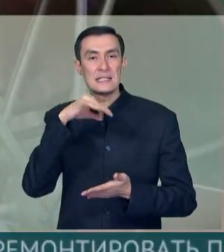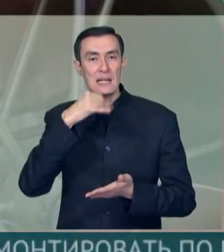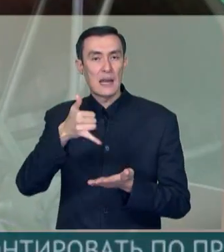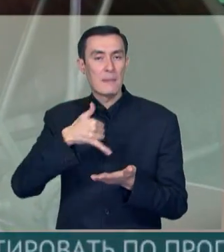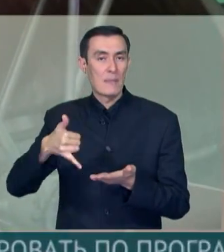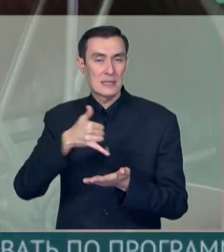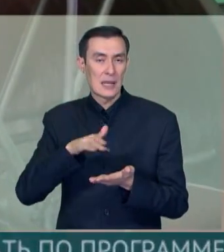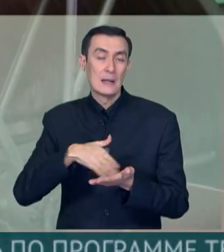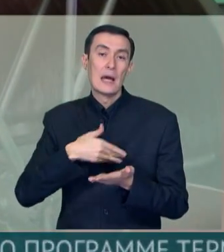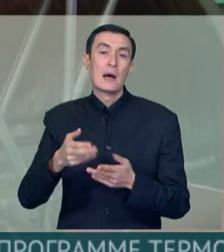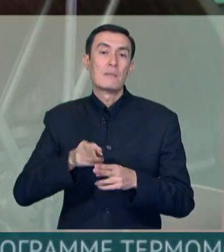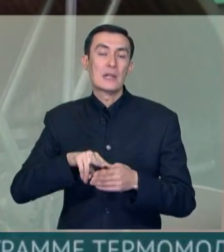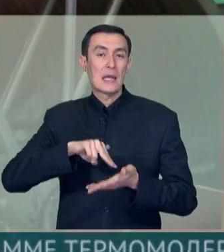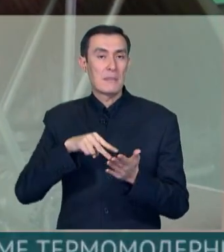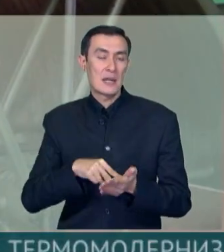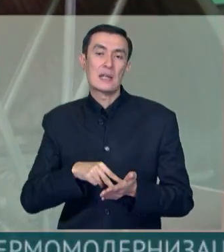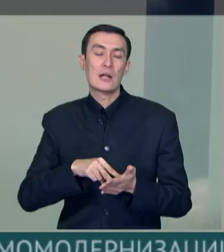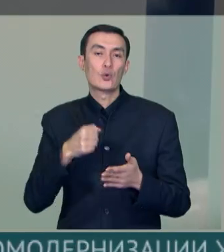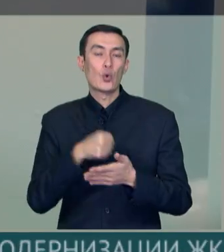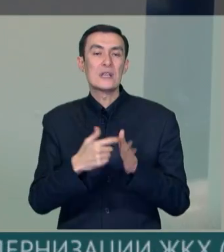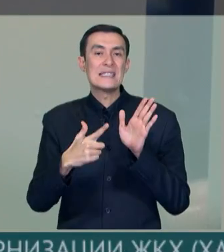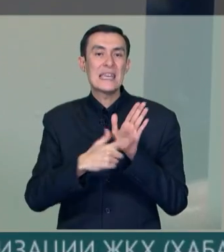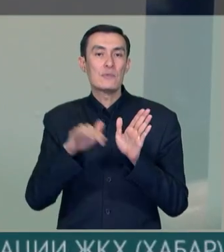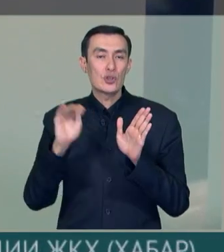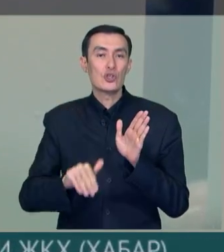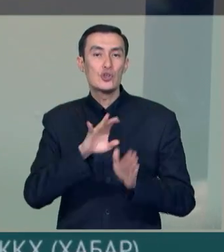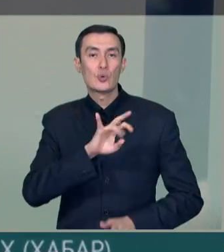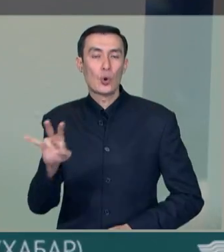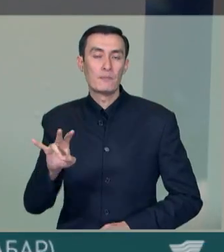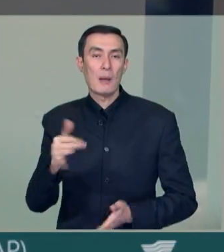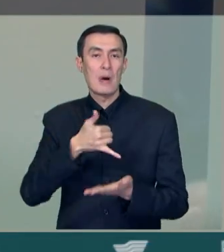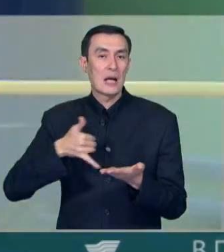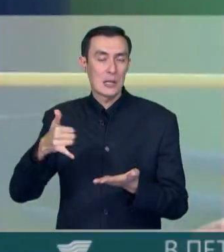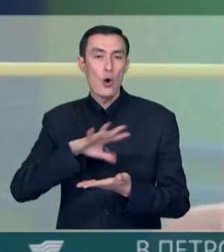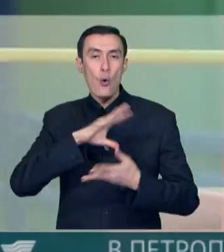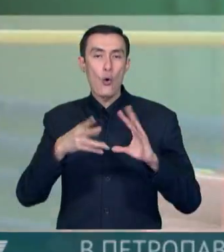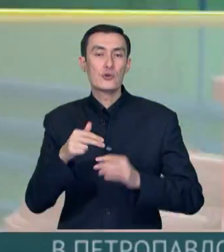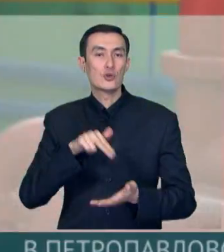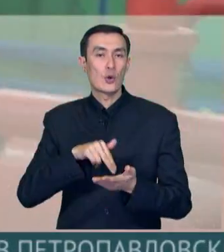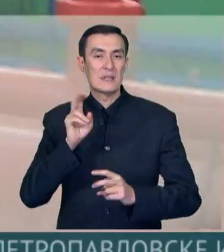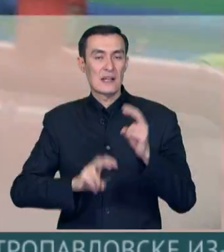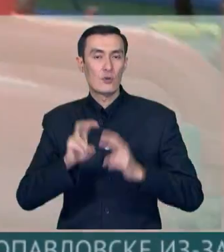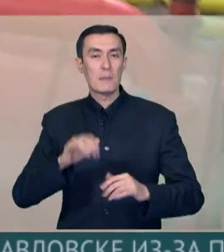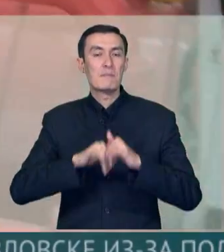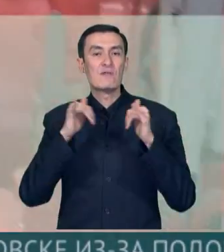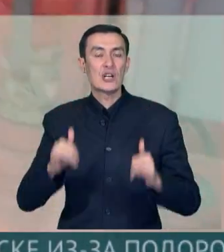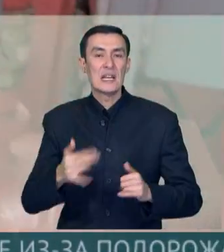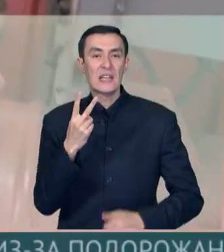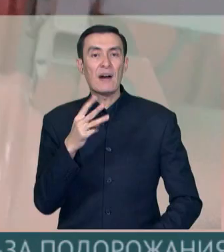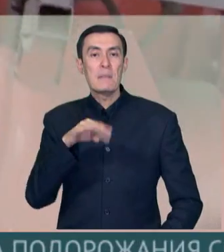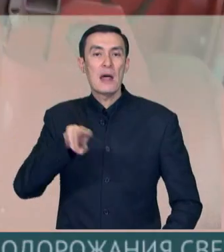масло. Ежегодно здесь намерены выпускать до 7 тысяч тонн продукции. Общая стоимость завода превышает 2 миллиарда